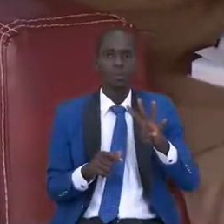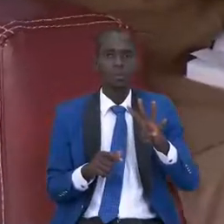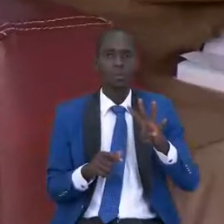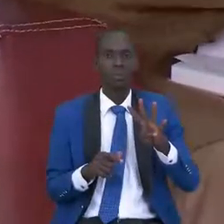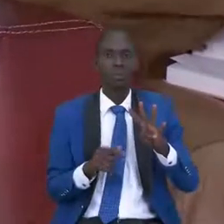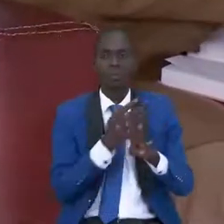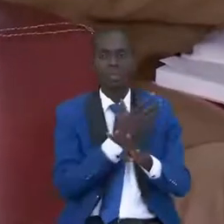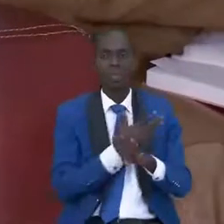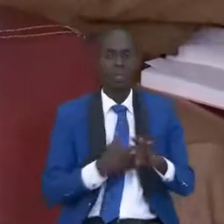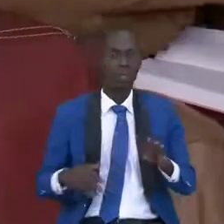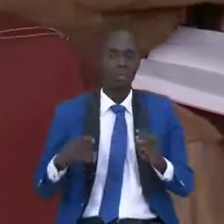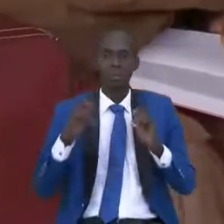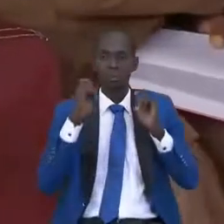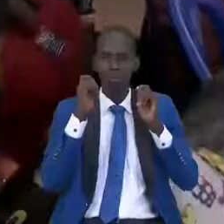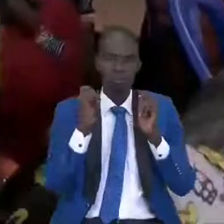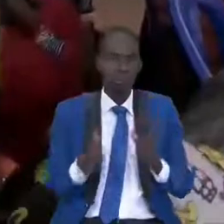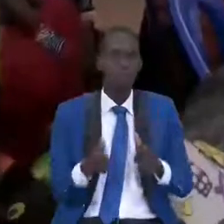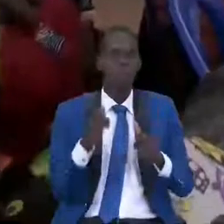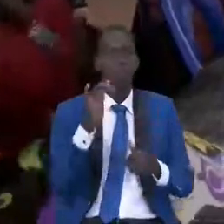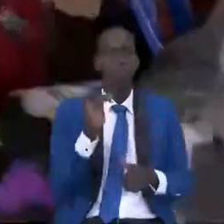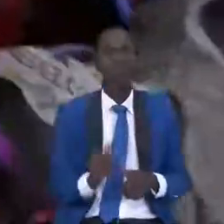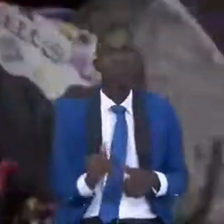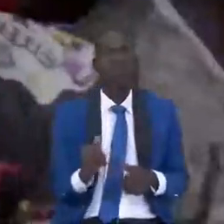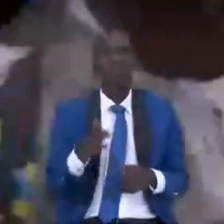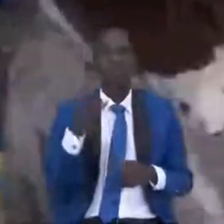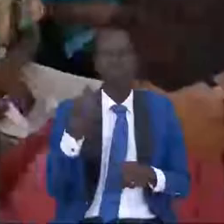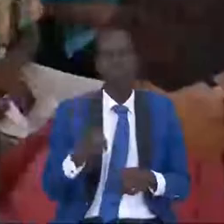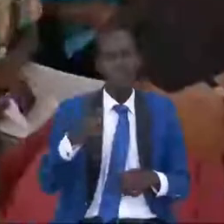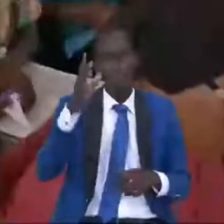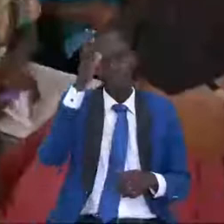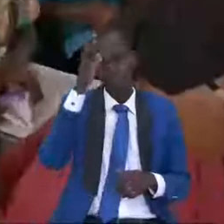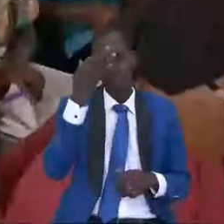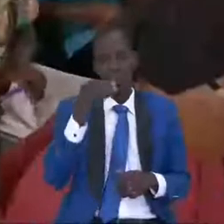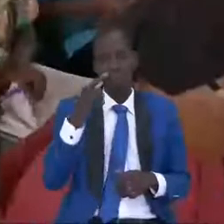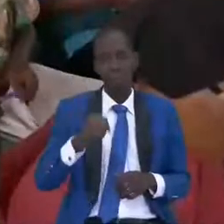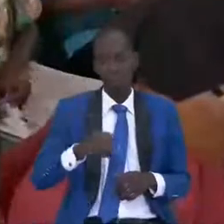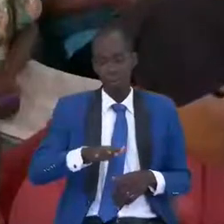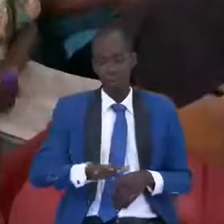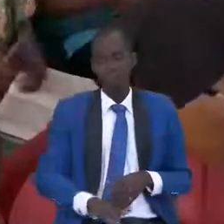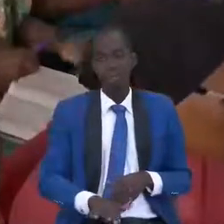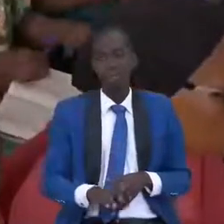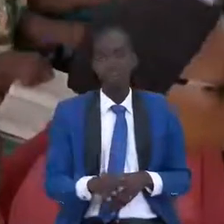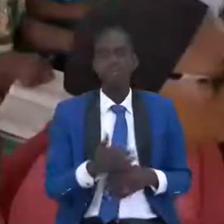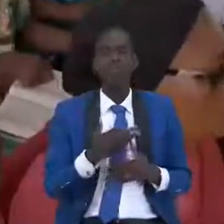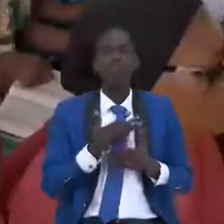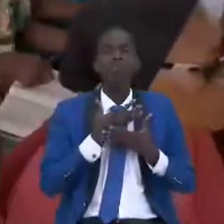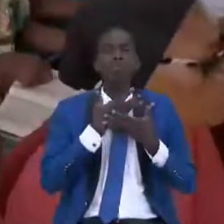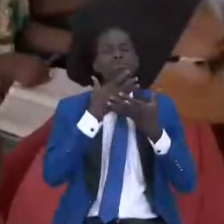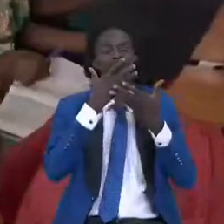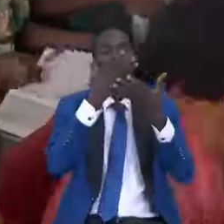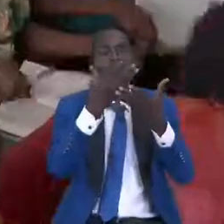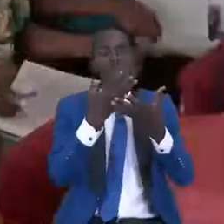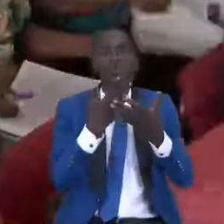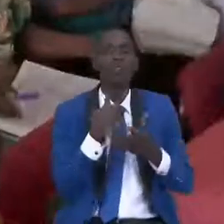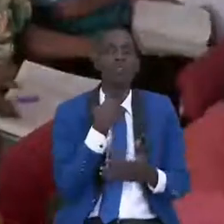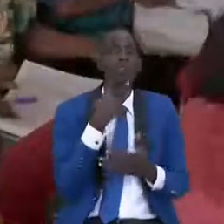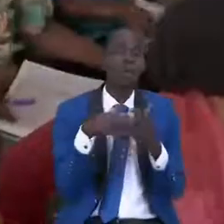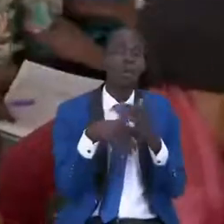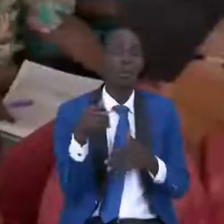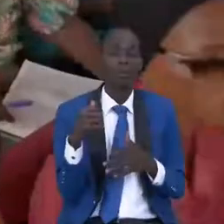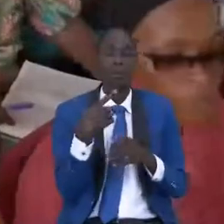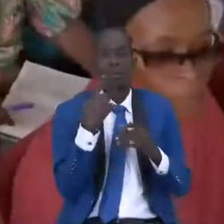Aussitôt, immédiatement, le père de l'enfant s'écria, « Seigneur,